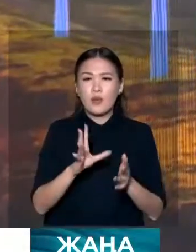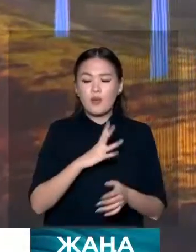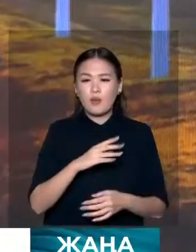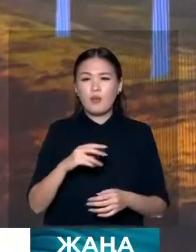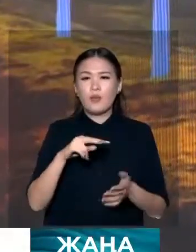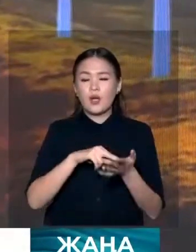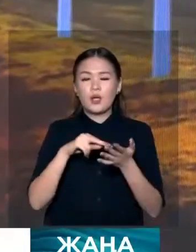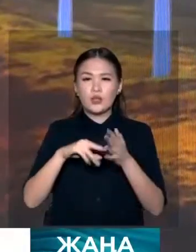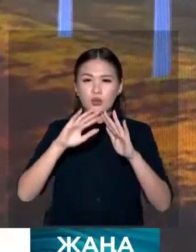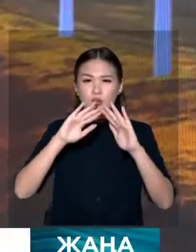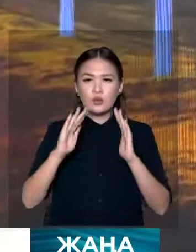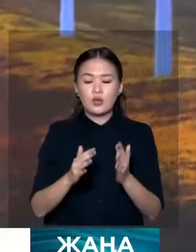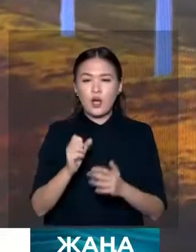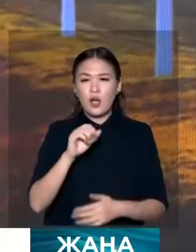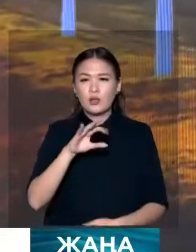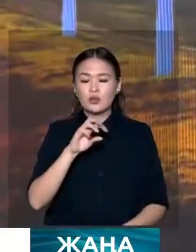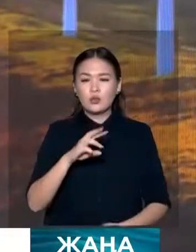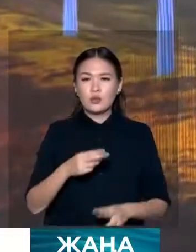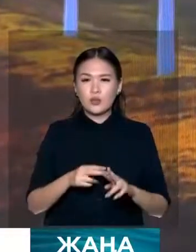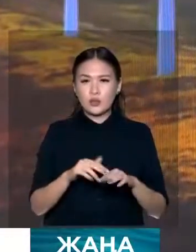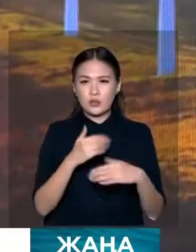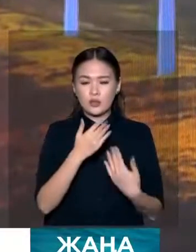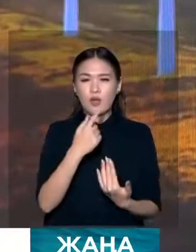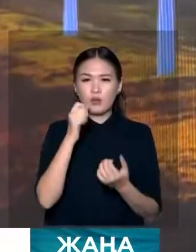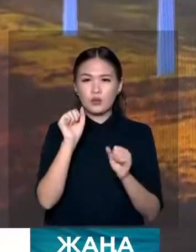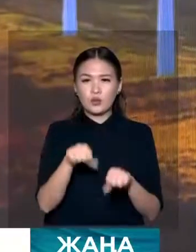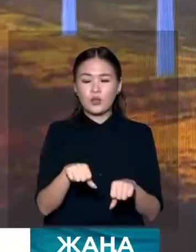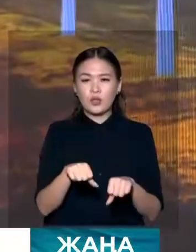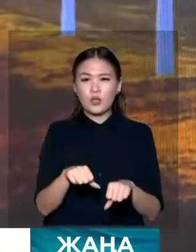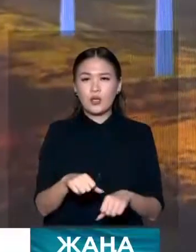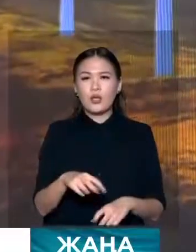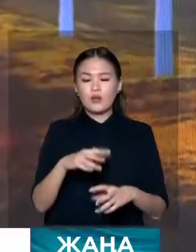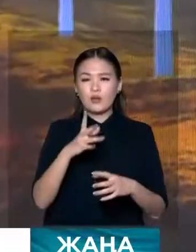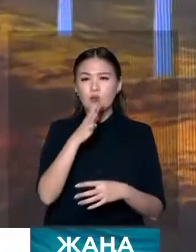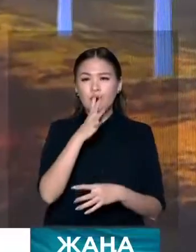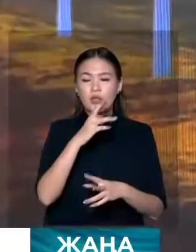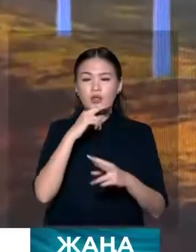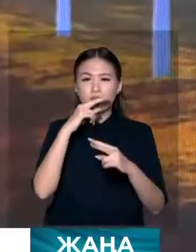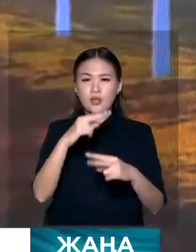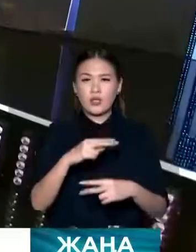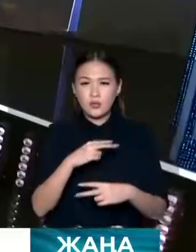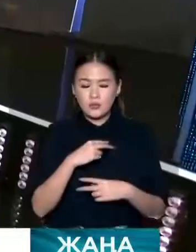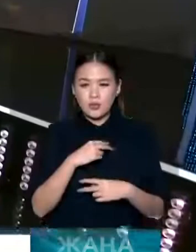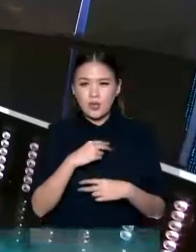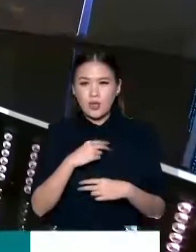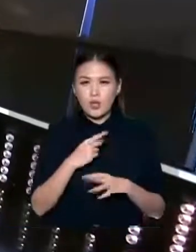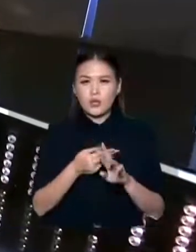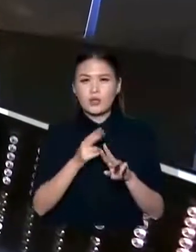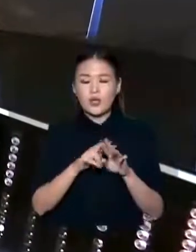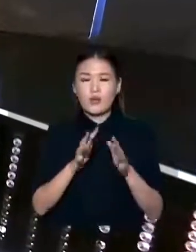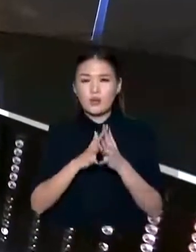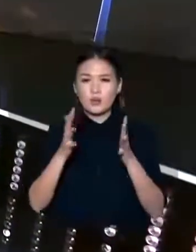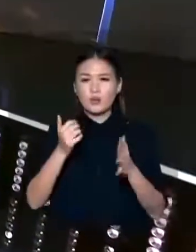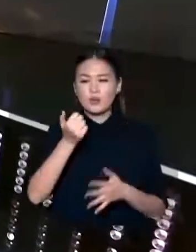төмен құмы атом электростанцияларын болады. Жақсы. Асет Мырза, уақыт бөліп сұрақтарымызға жауап бергеніңізге мың